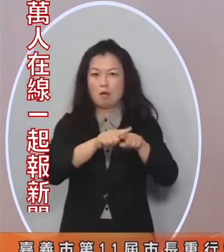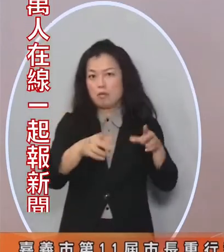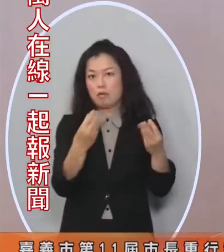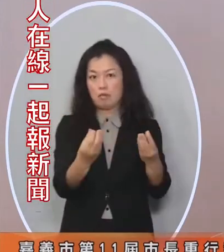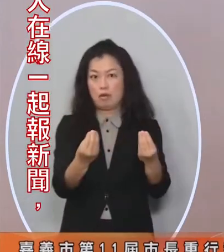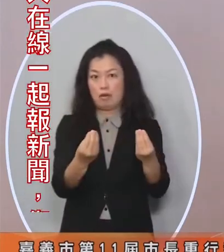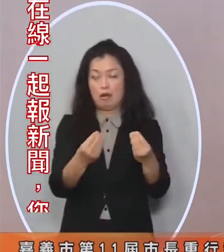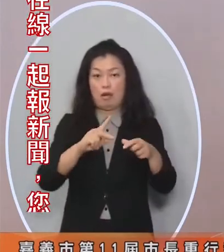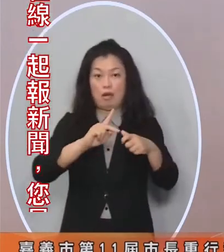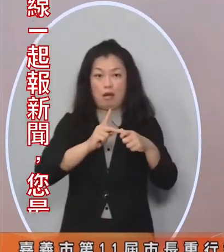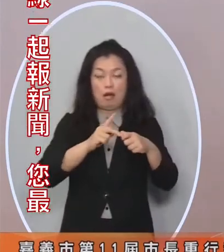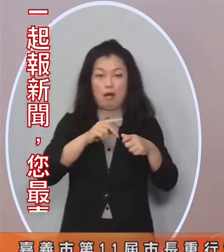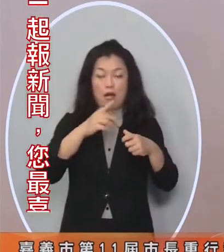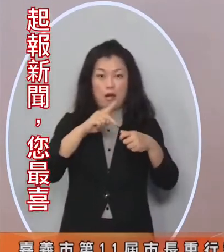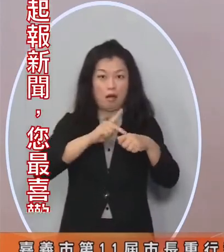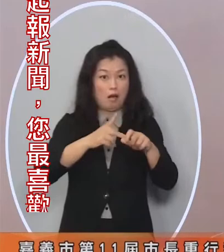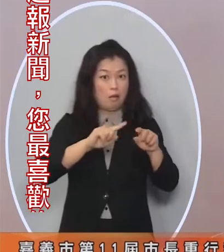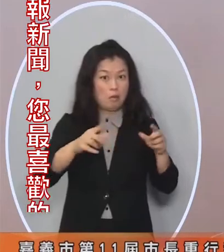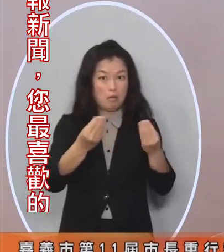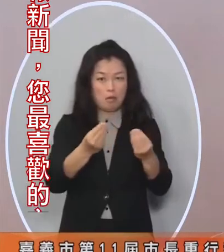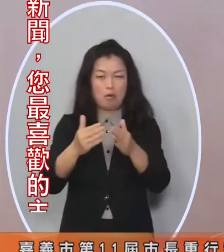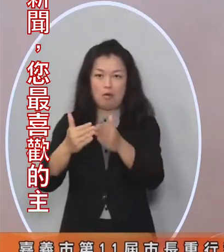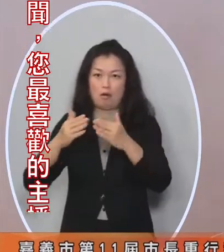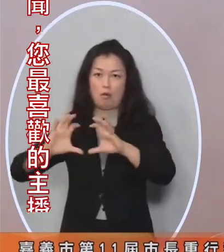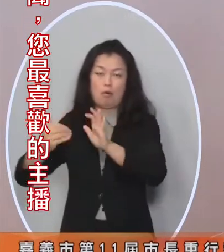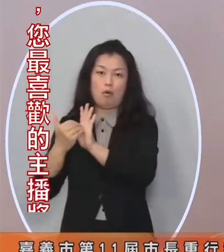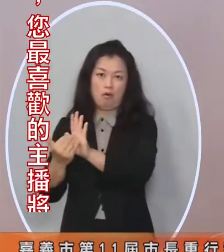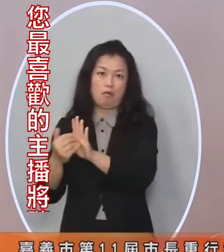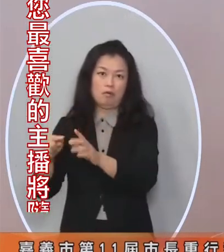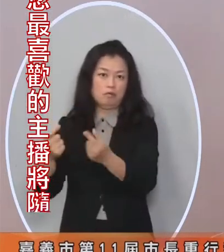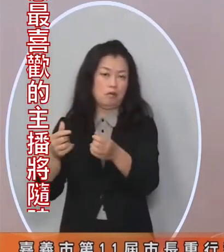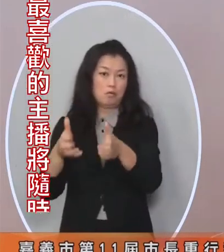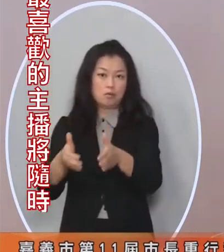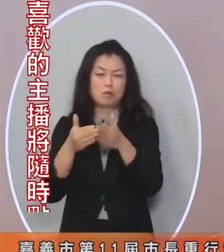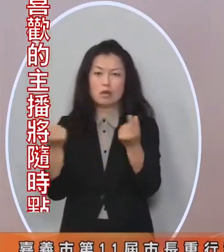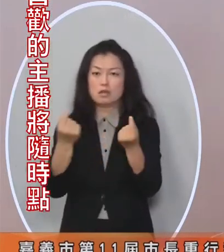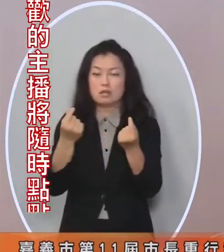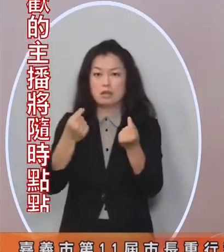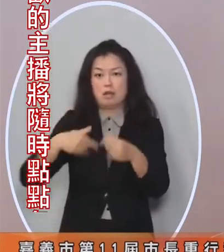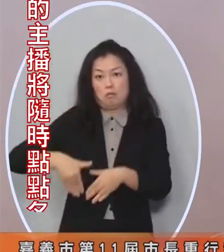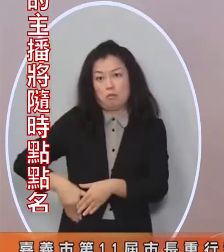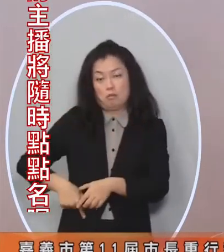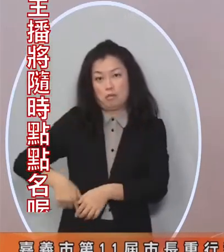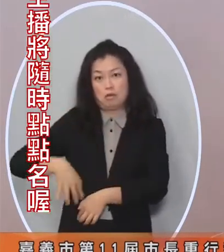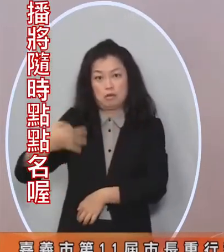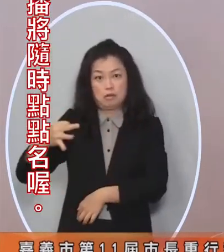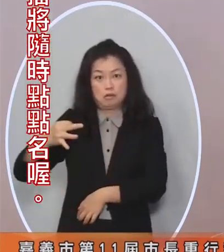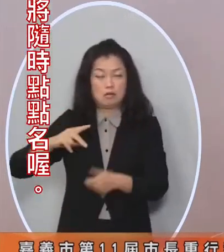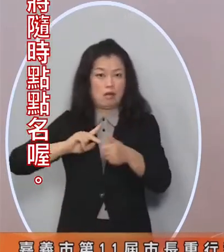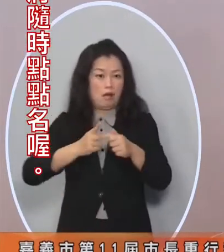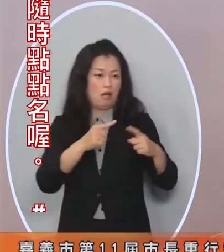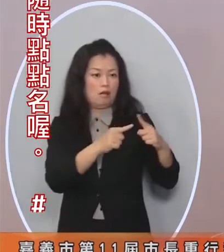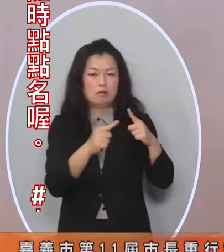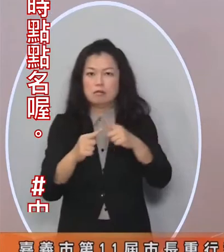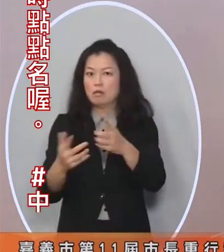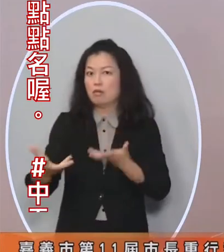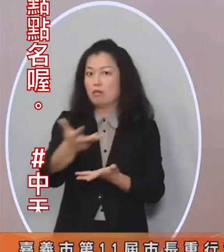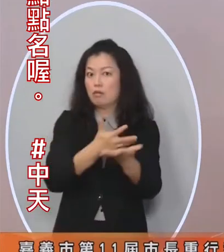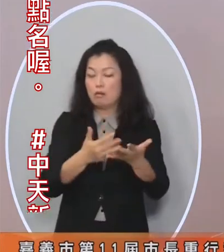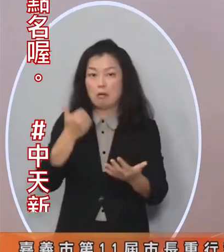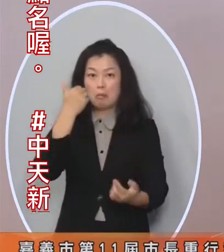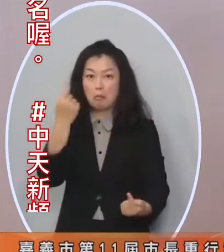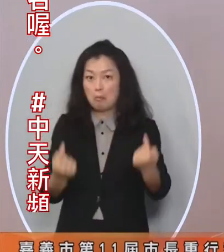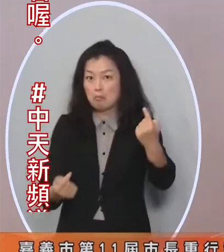平就需要国防，国防当然比和平更重要。就好像你口袋里面的现金啊，当然比你外在人际关系更重要嘛，